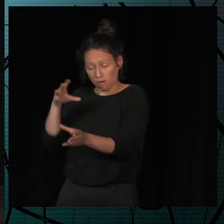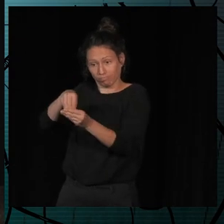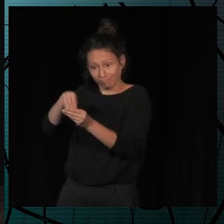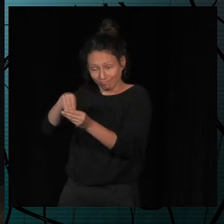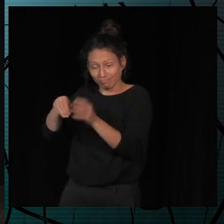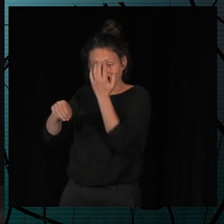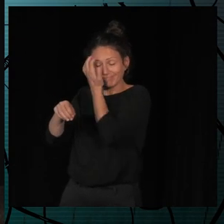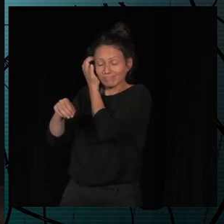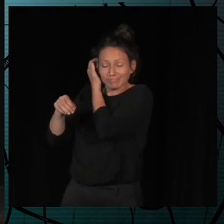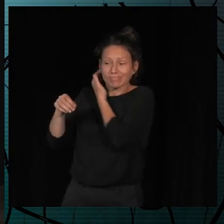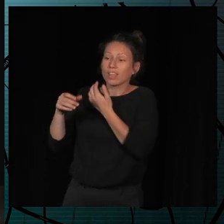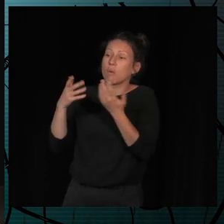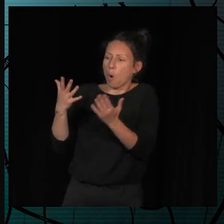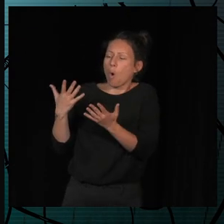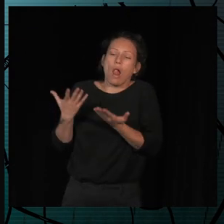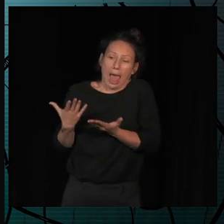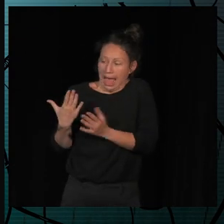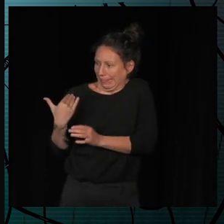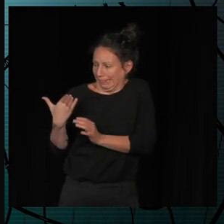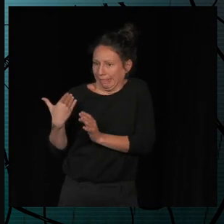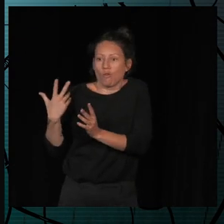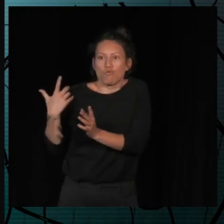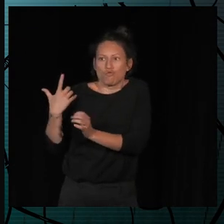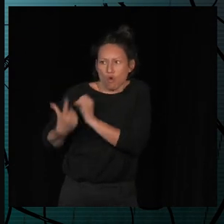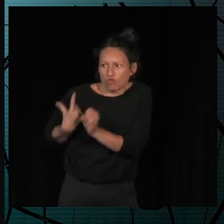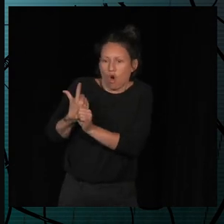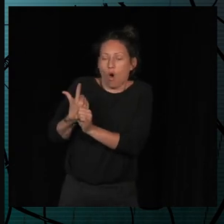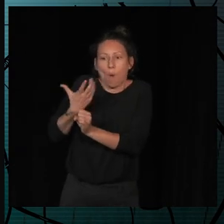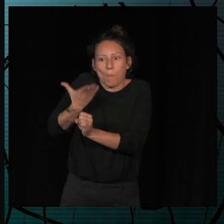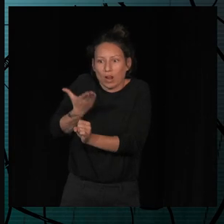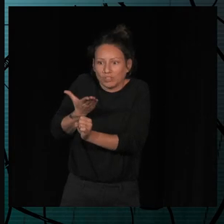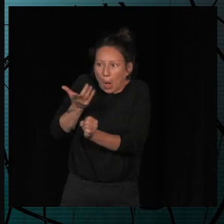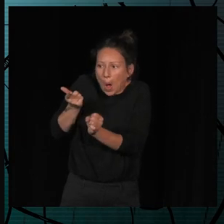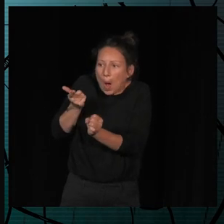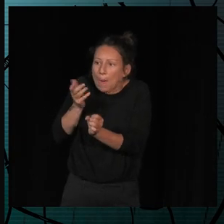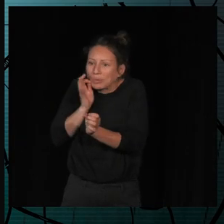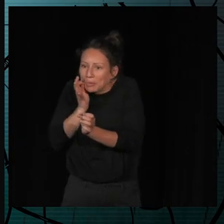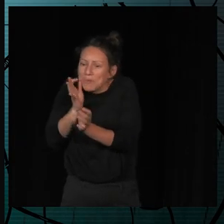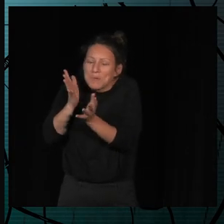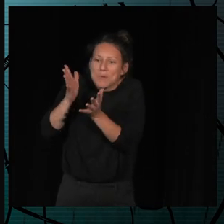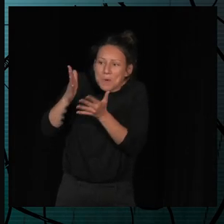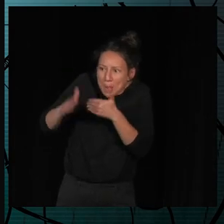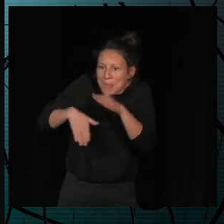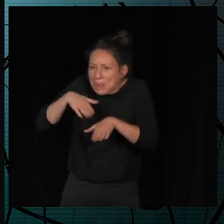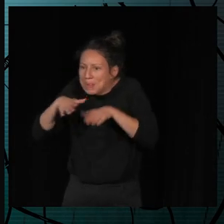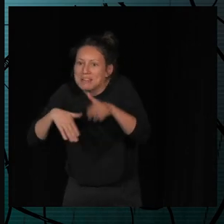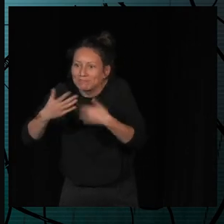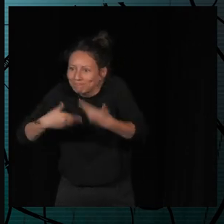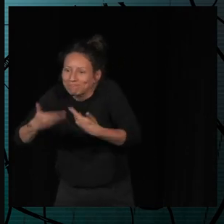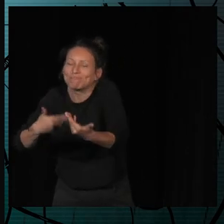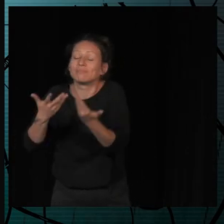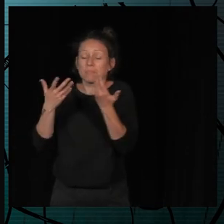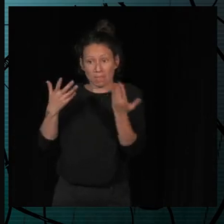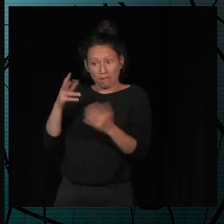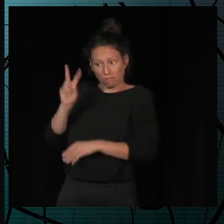très comment dire euh empirique mais là on est un doctorant qui commence sur sur ces sujets-là pour vraiment aller valider au niveau de la